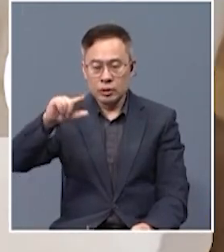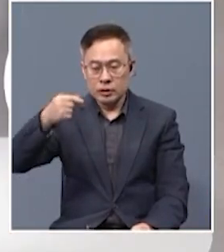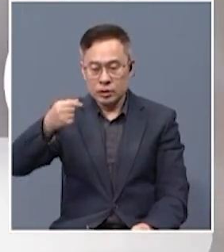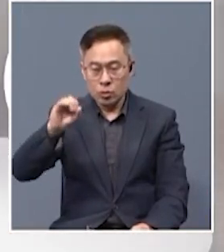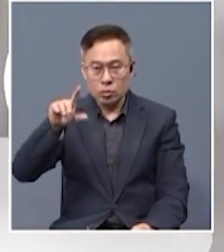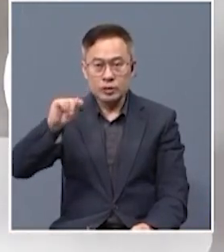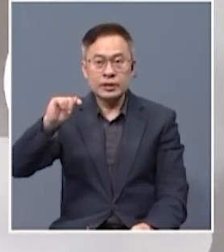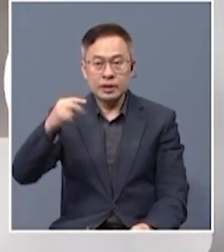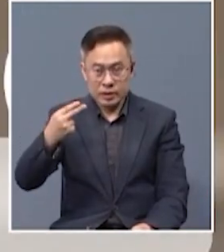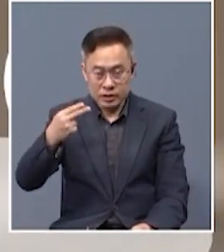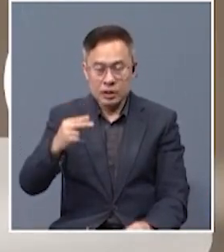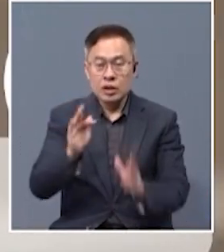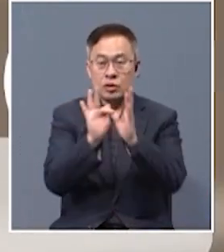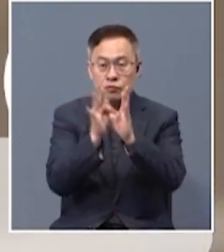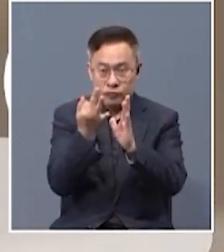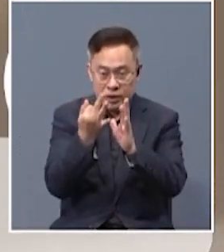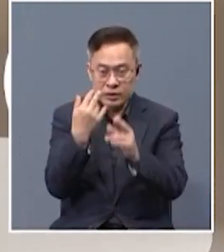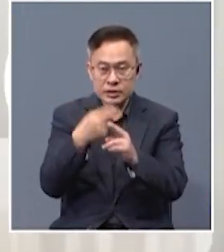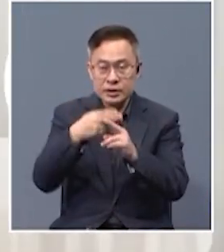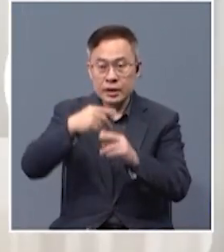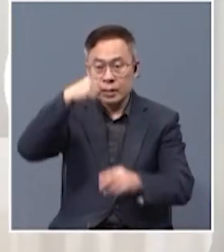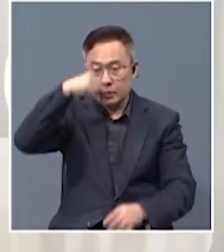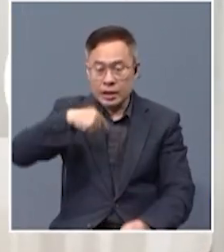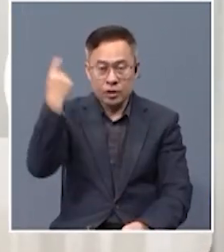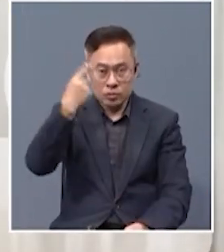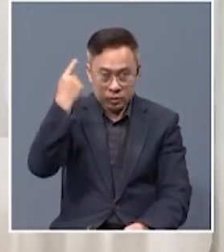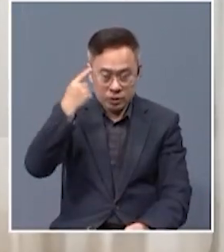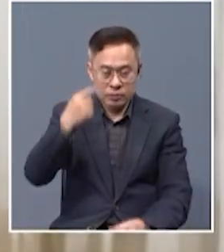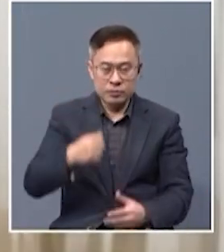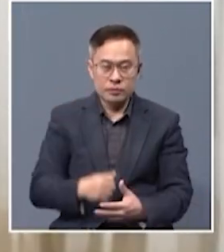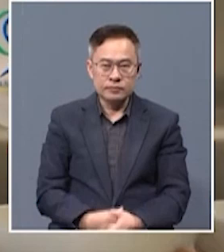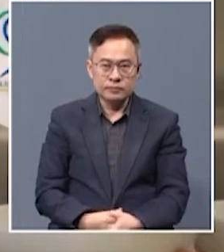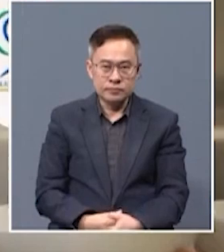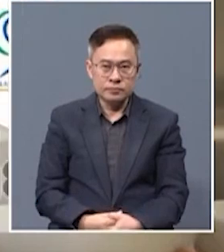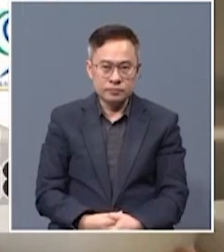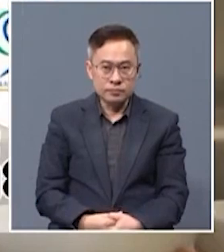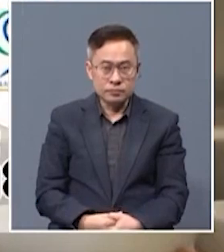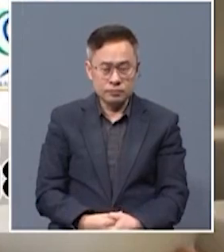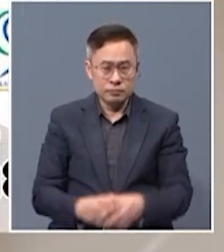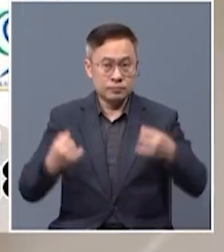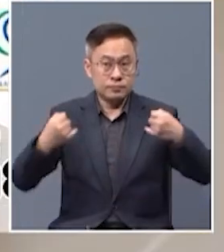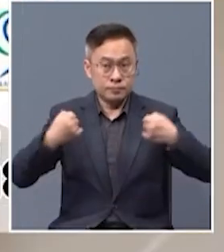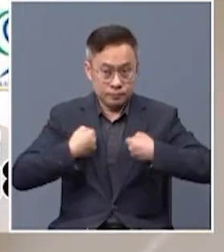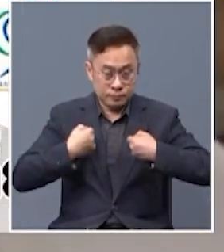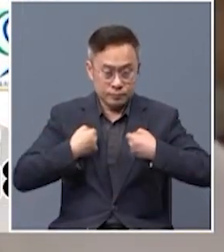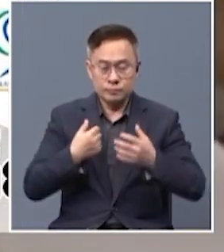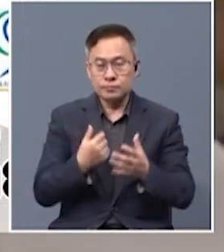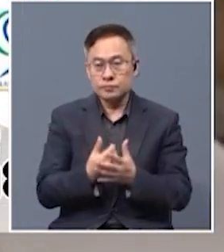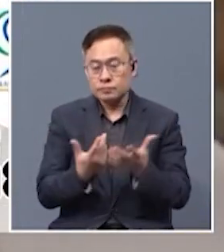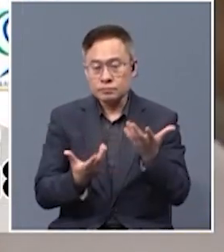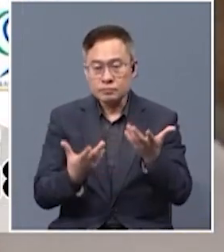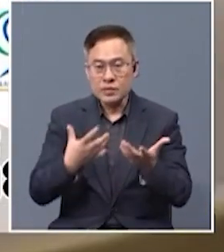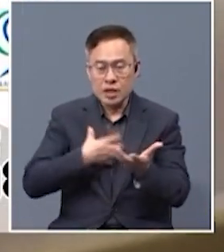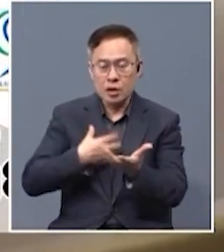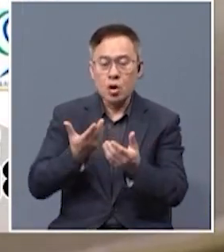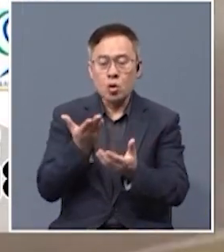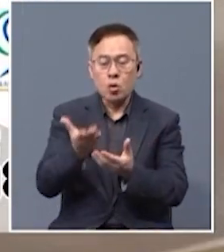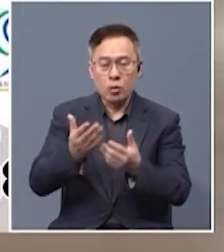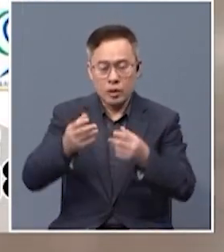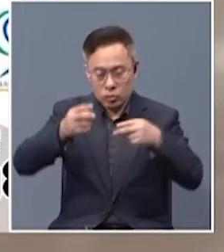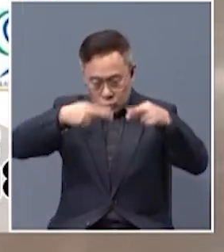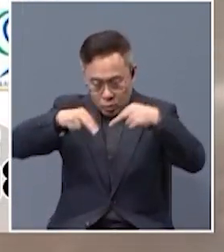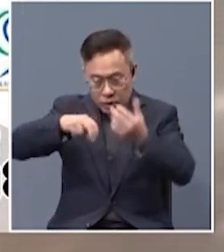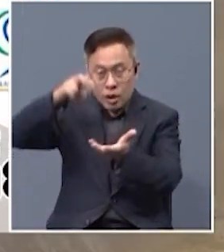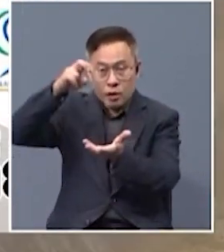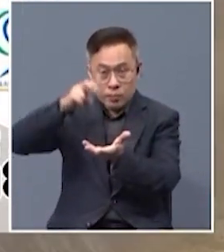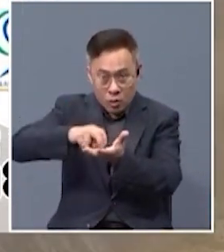tts.dot.go.th แล้วก็ทาง Facebook ค่ะ Thailand Tourism Standard และสำหรับผู้ประกอบการการท่องเที่ยวที่สนใจอยากจะได้รับการรับรองมาตร